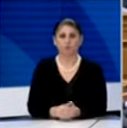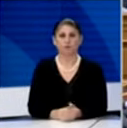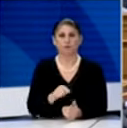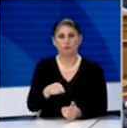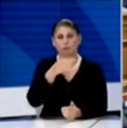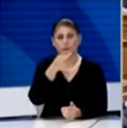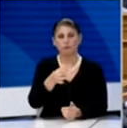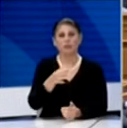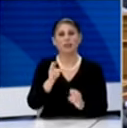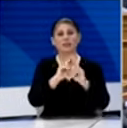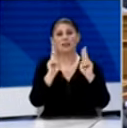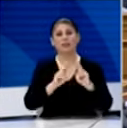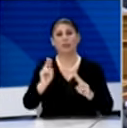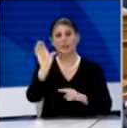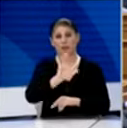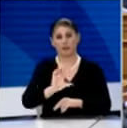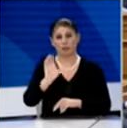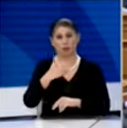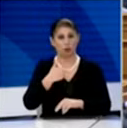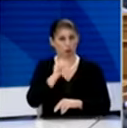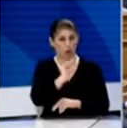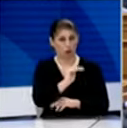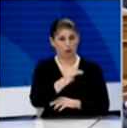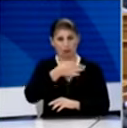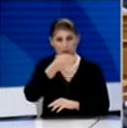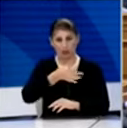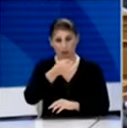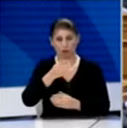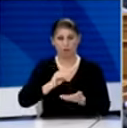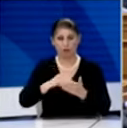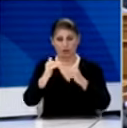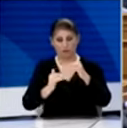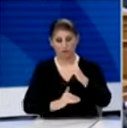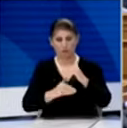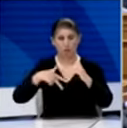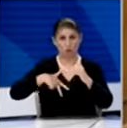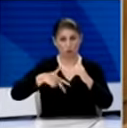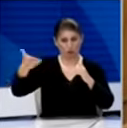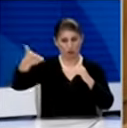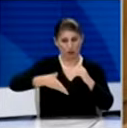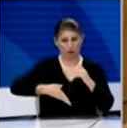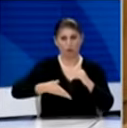στη ΔΕΘ. Ρώτησα για τις δηλώσεις σας, πάλι ήρθε ο υφυπουργός,